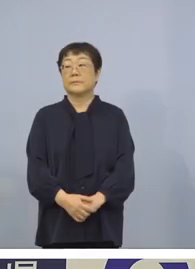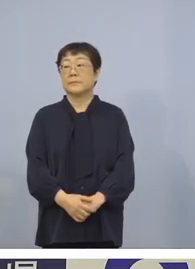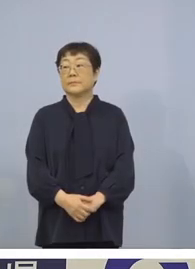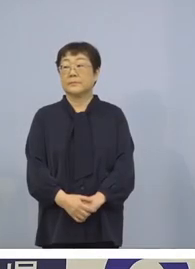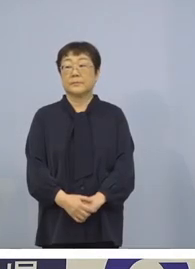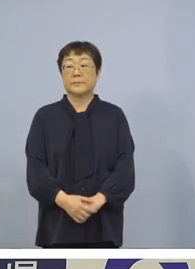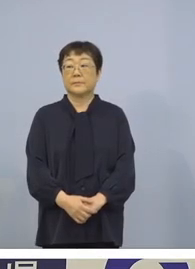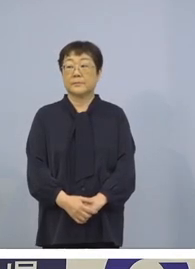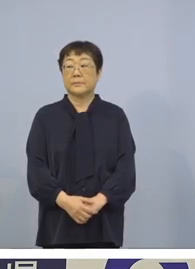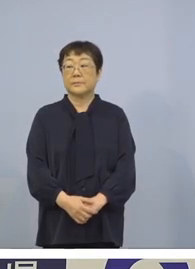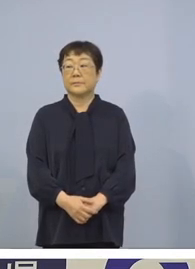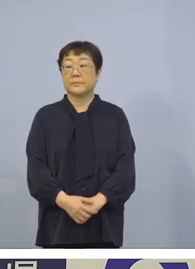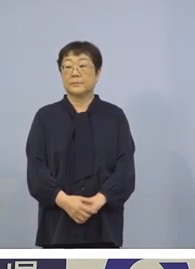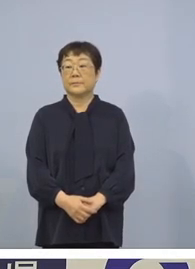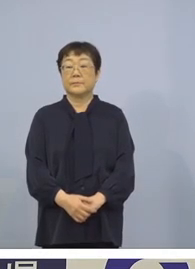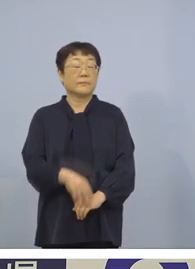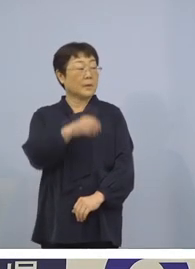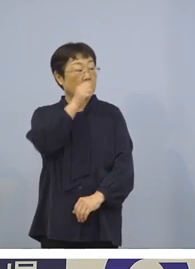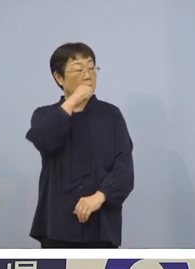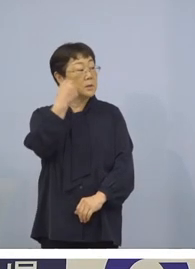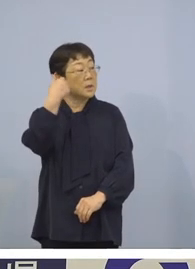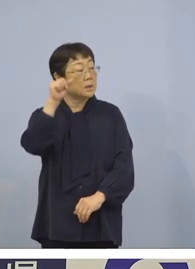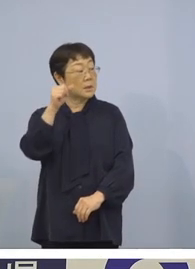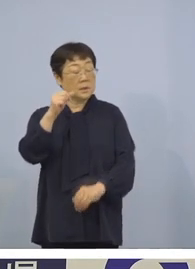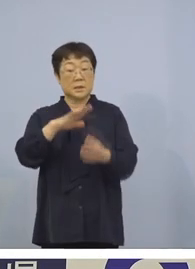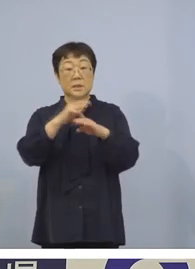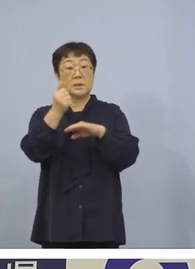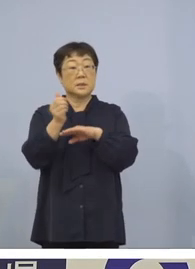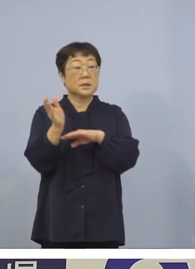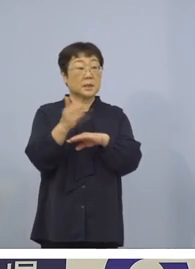最初予算について知事の方から